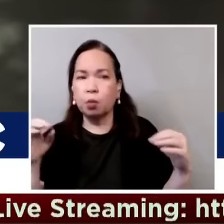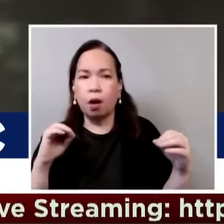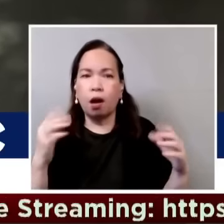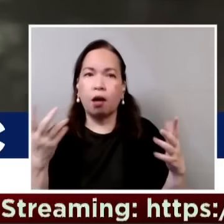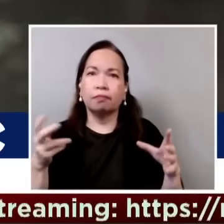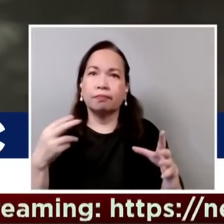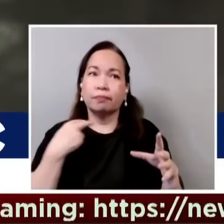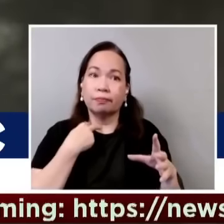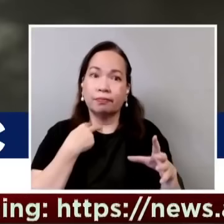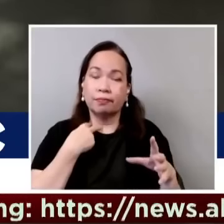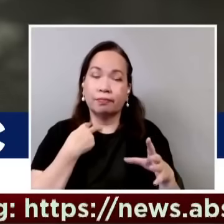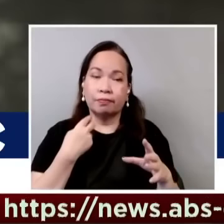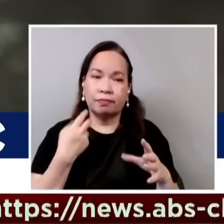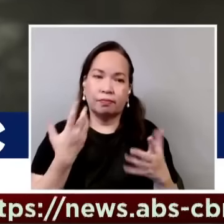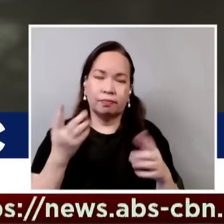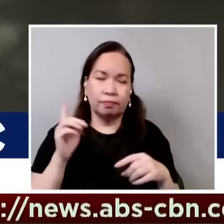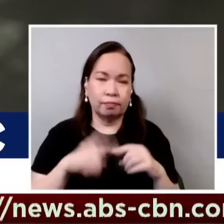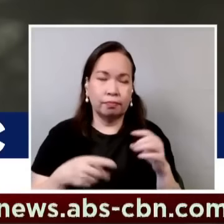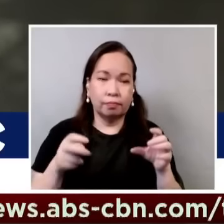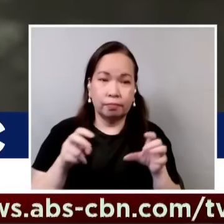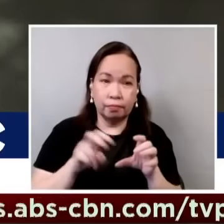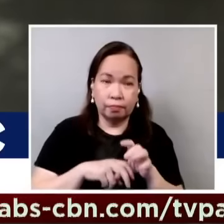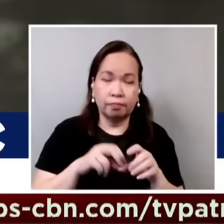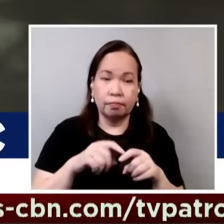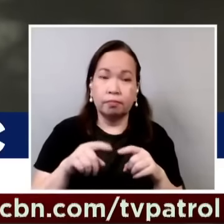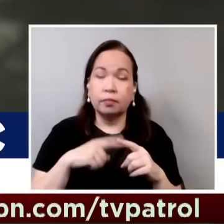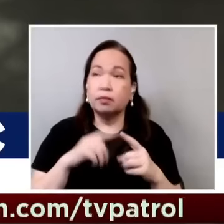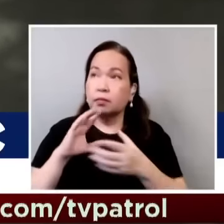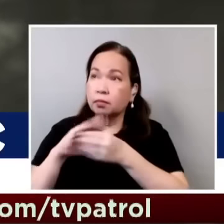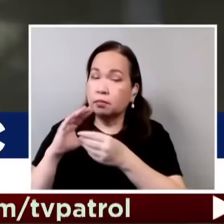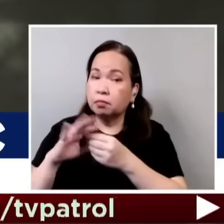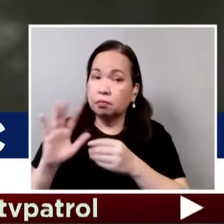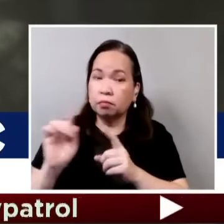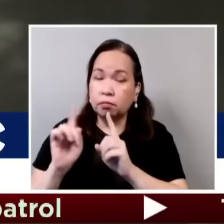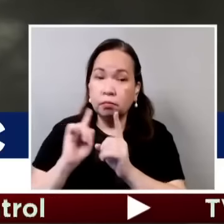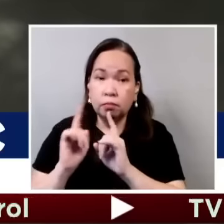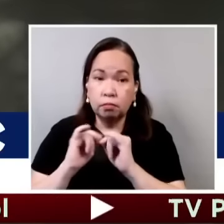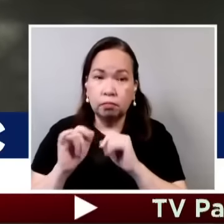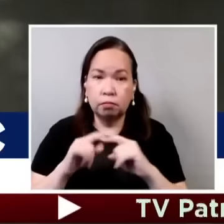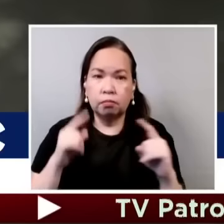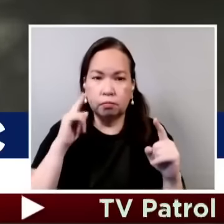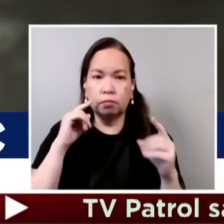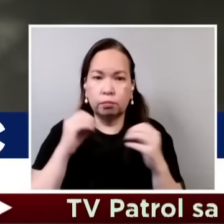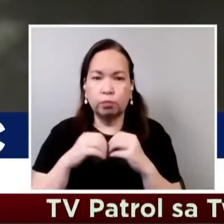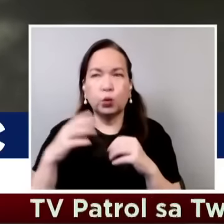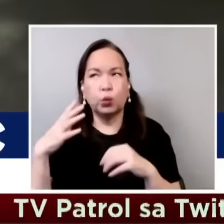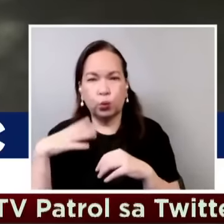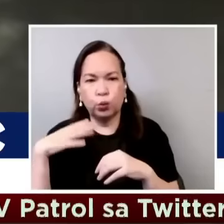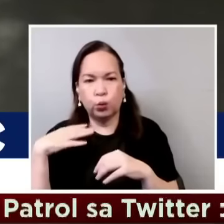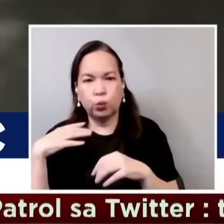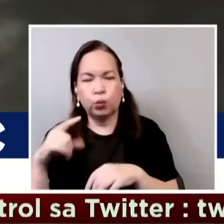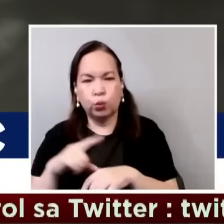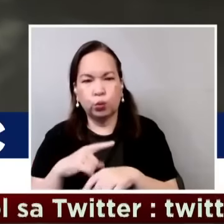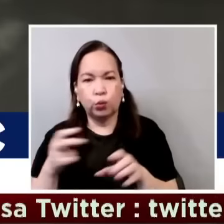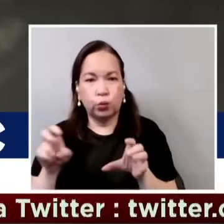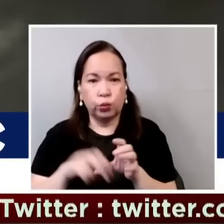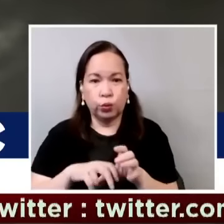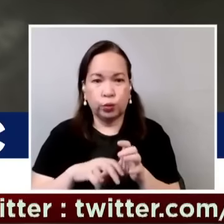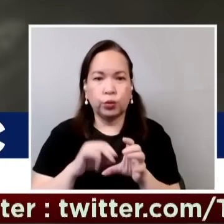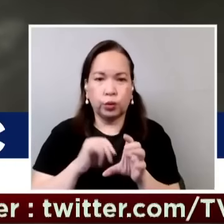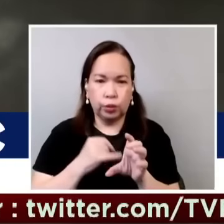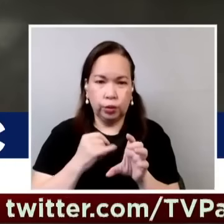apektado. Pero yung ilang mga pasahero na nakausap natin, ang kanilang obserbasyon ay tila mas matagal na yung paghihintay na masasakyan ng jeep